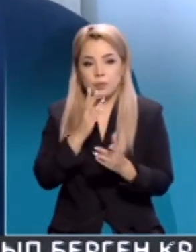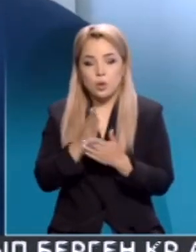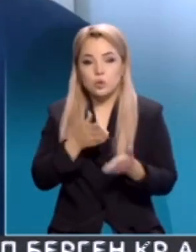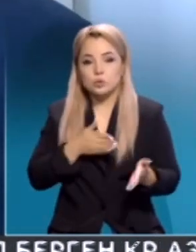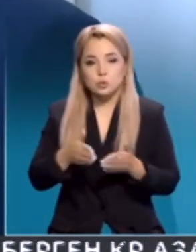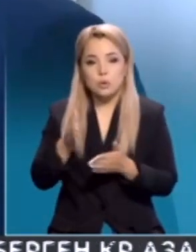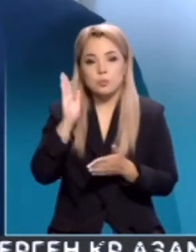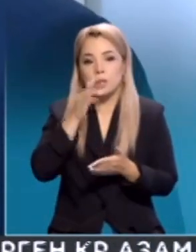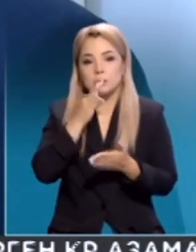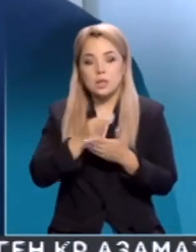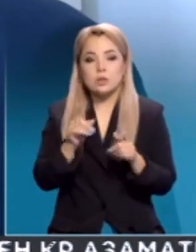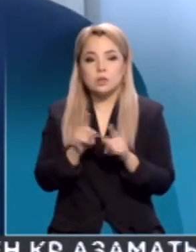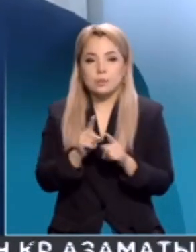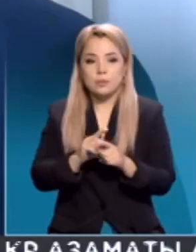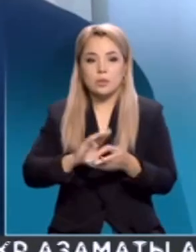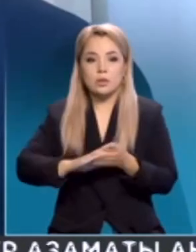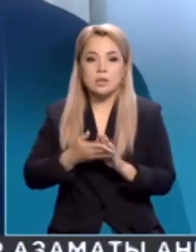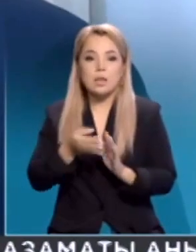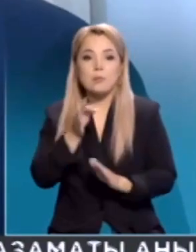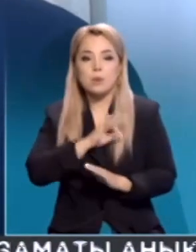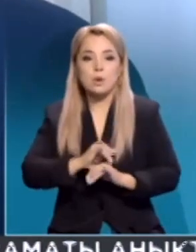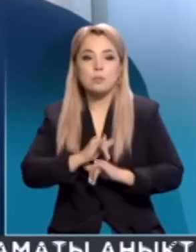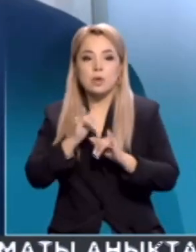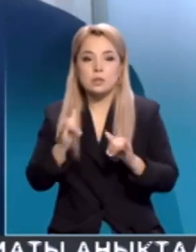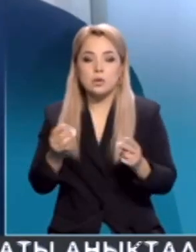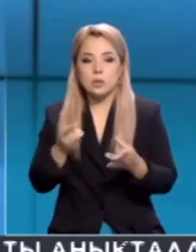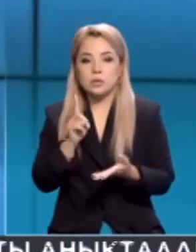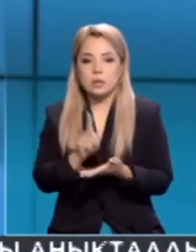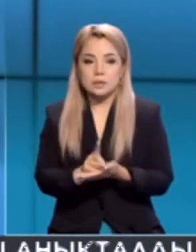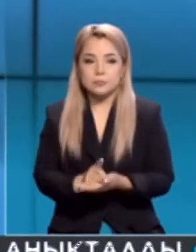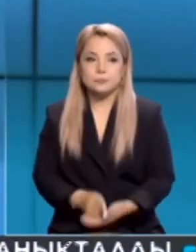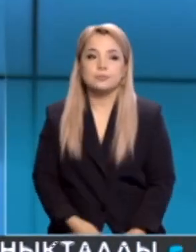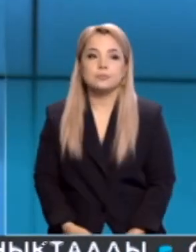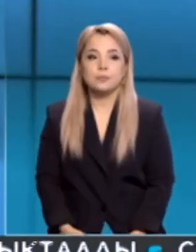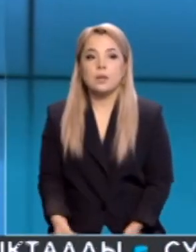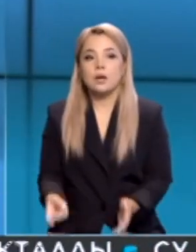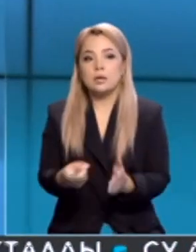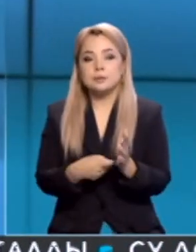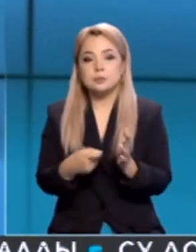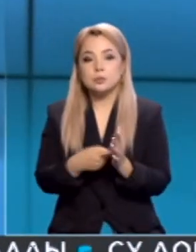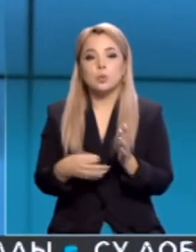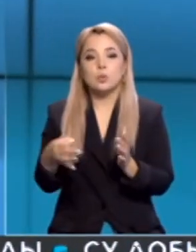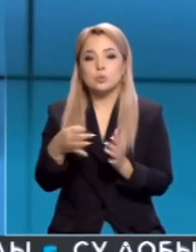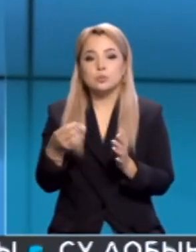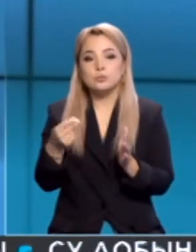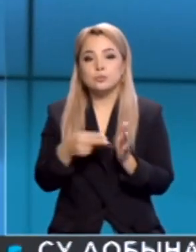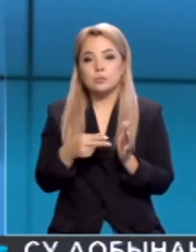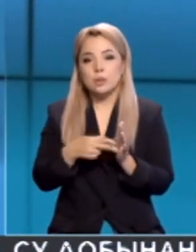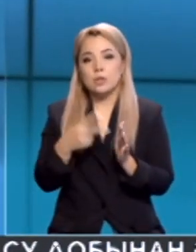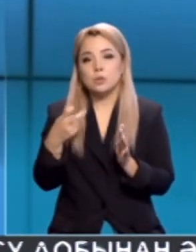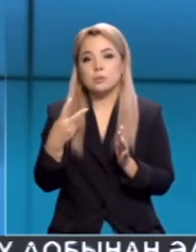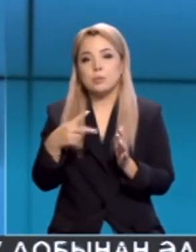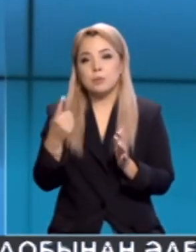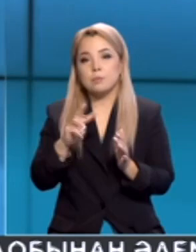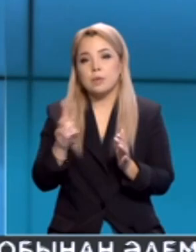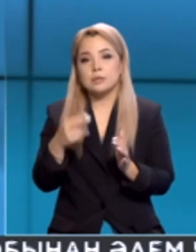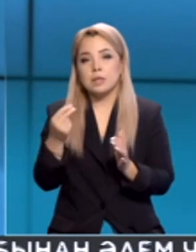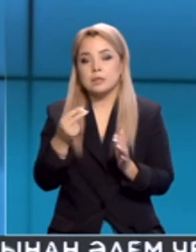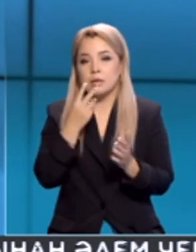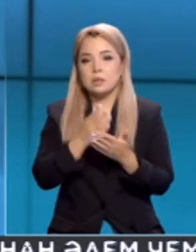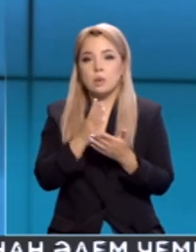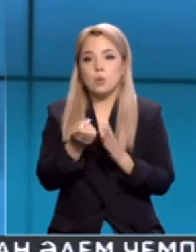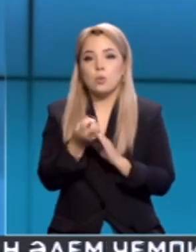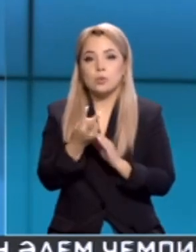Болашақта транзиттік әлеуетті кеңінен пайдалануымыз керек. Қарағанды облысында құны 221 миллиард теңге